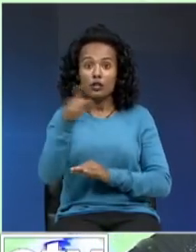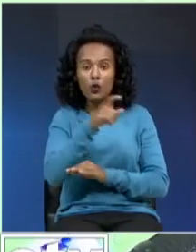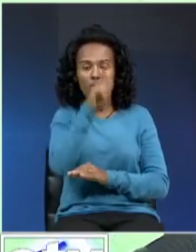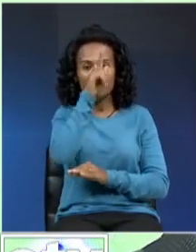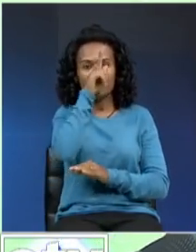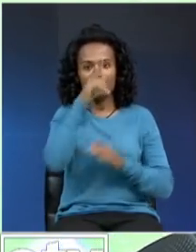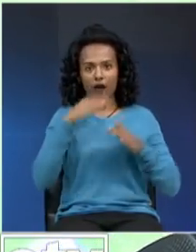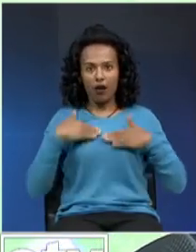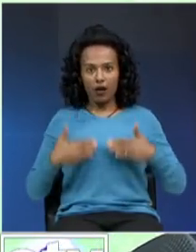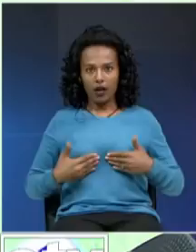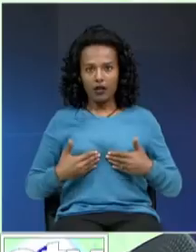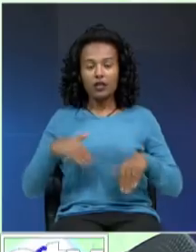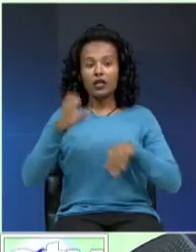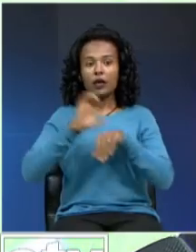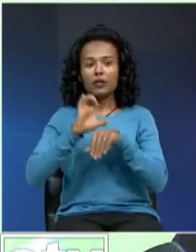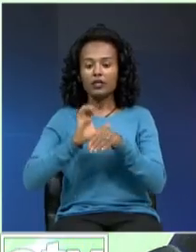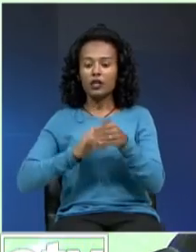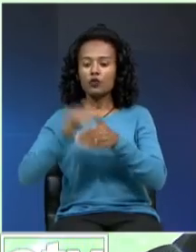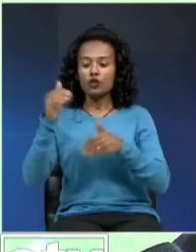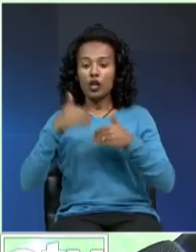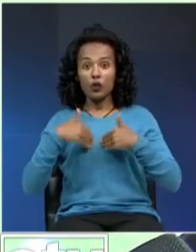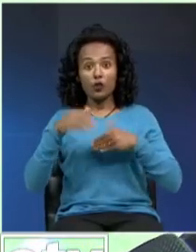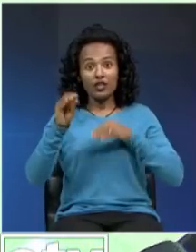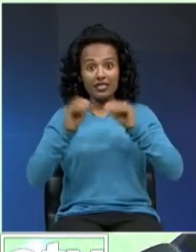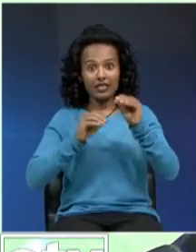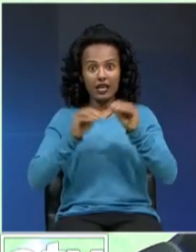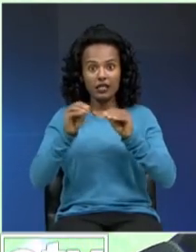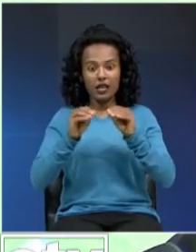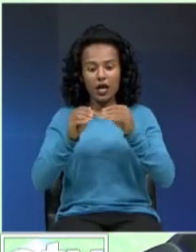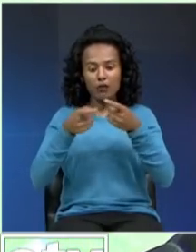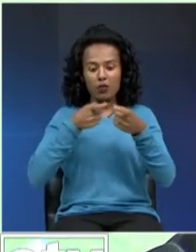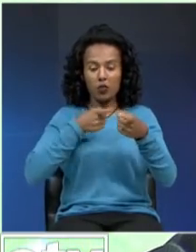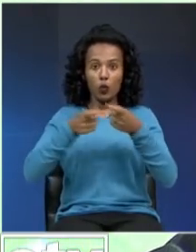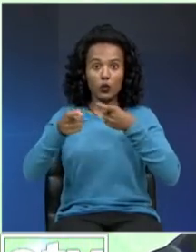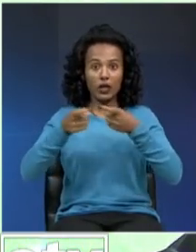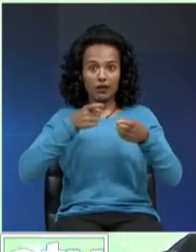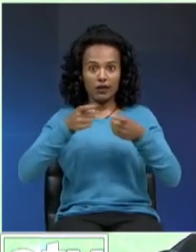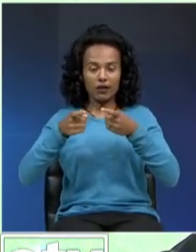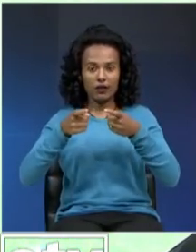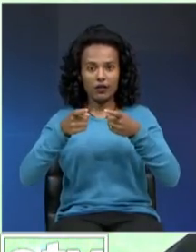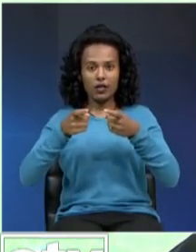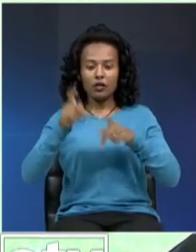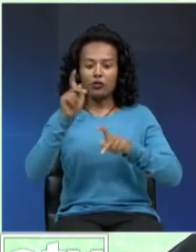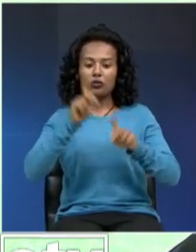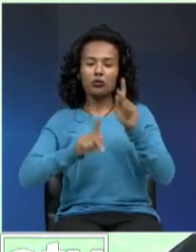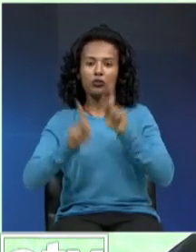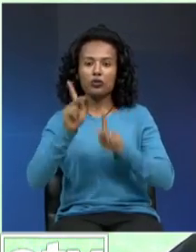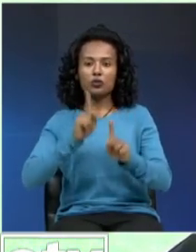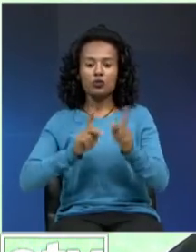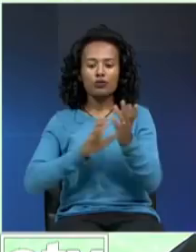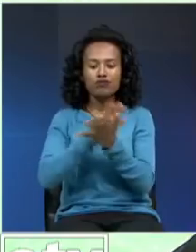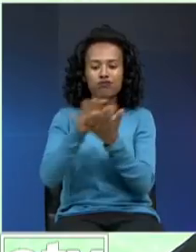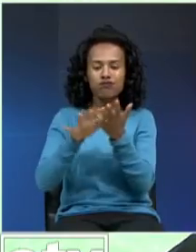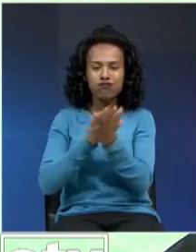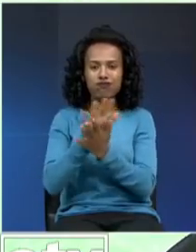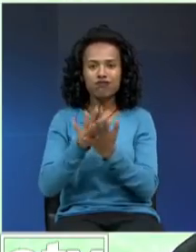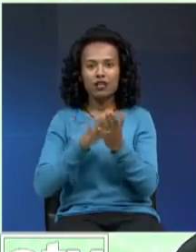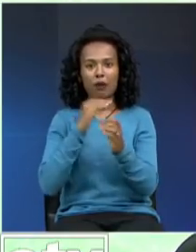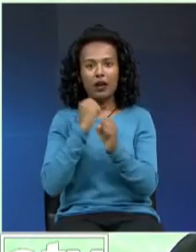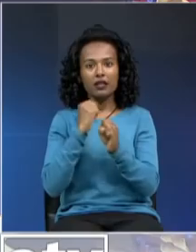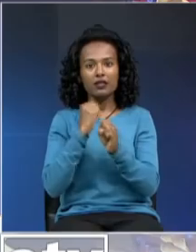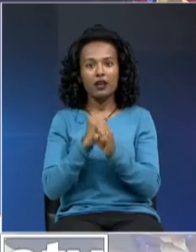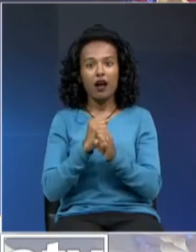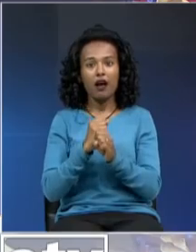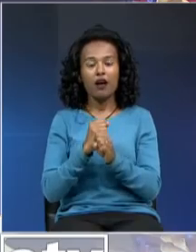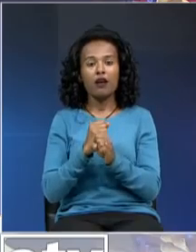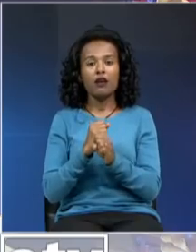አካላት ከቤተክርስቲያን ውጪ ያለውን እንቅስቃሴ በመቆጣጠር ህዝቡንም የመጠበቅ ስራ እንድትሰሩ